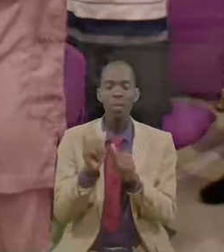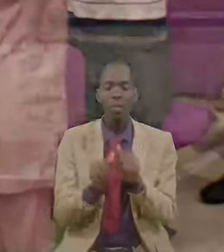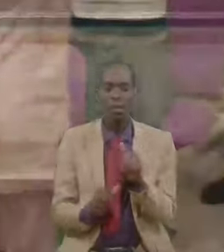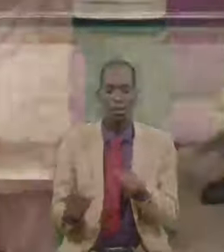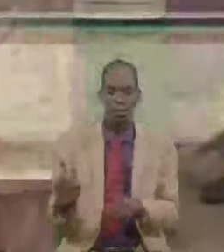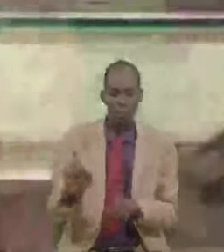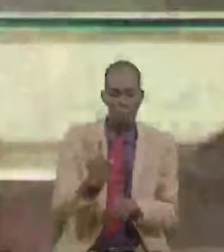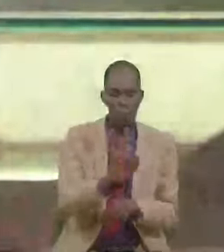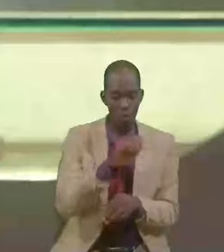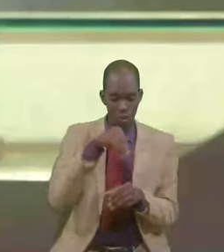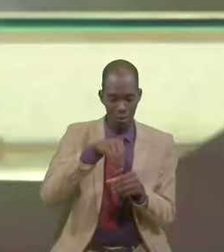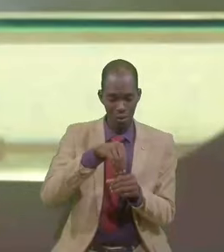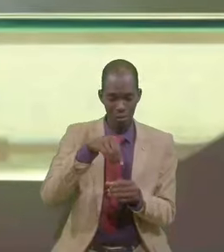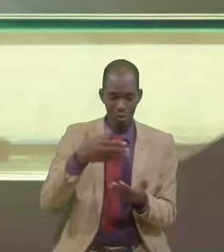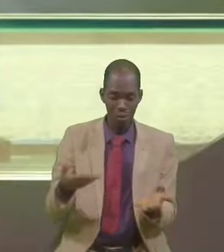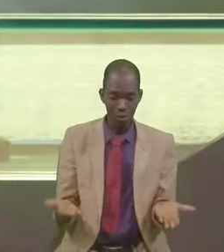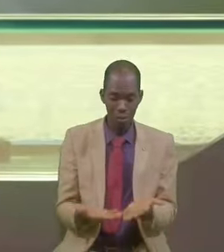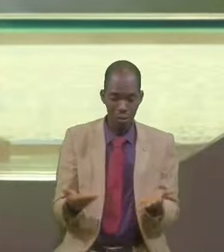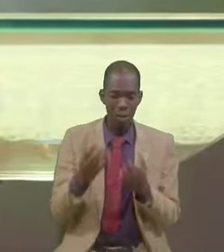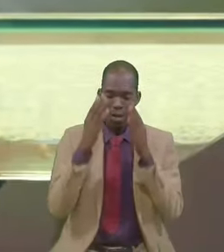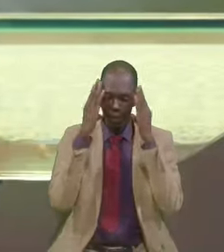Que tout le monde ici